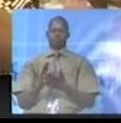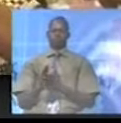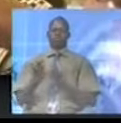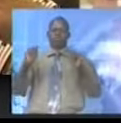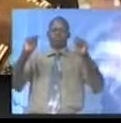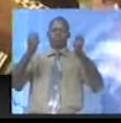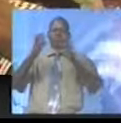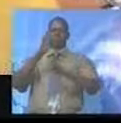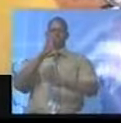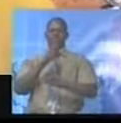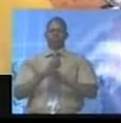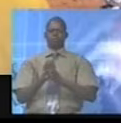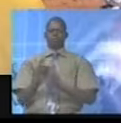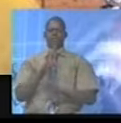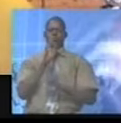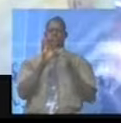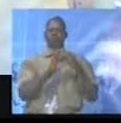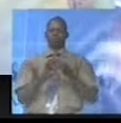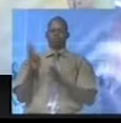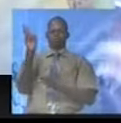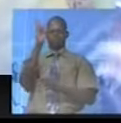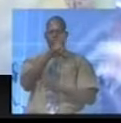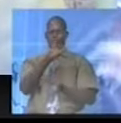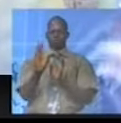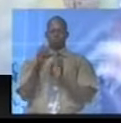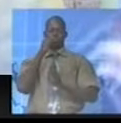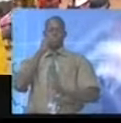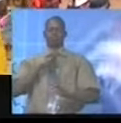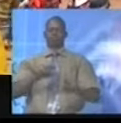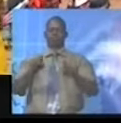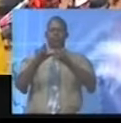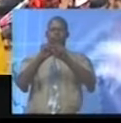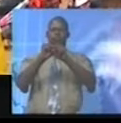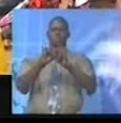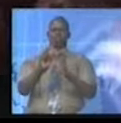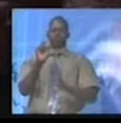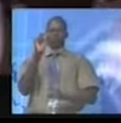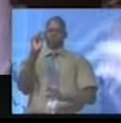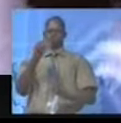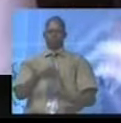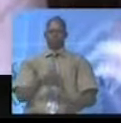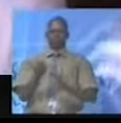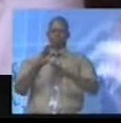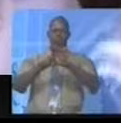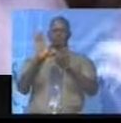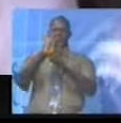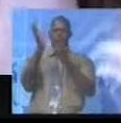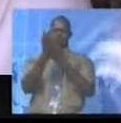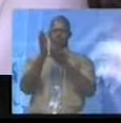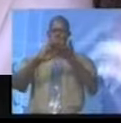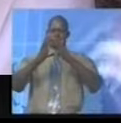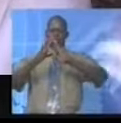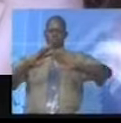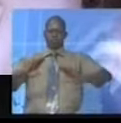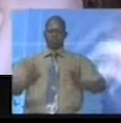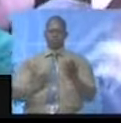le thème de l'édition 4 est relatif aux violences faites aux femmes. Aussi, un accent particulier a été mis sur la culture de la paix